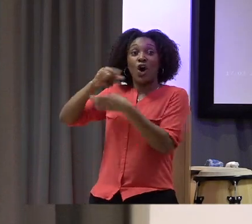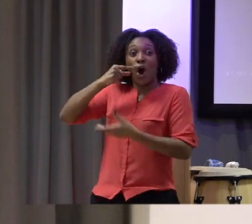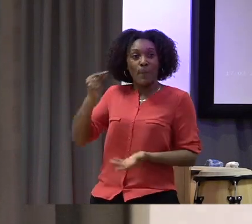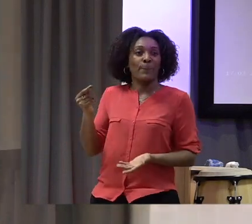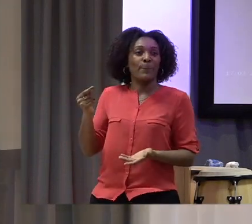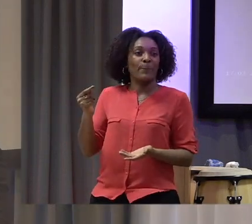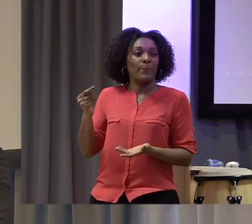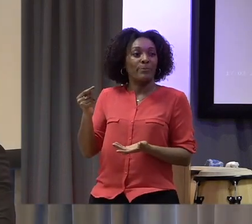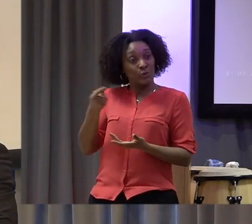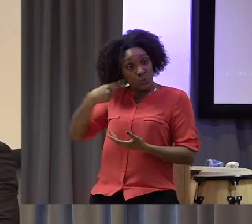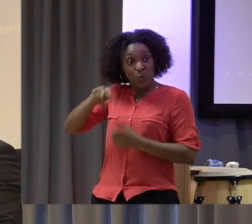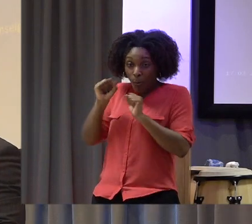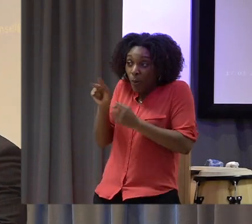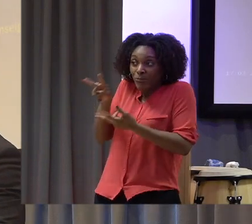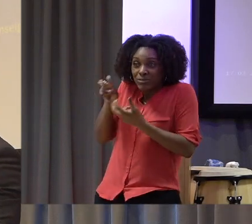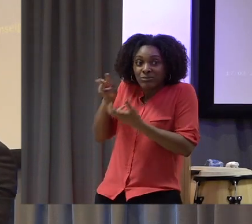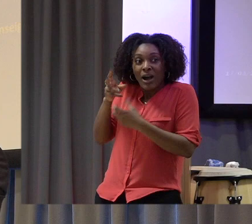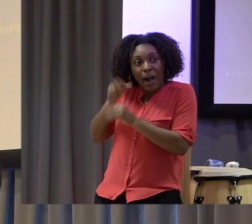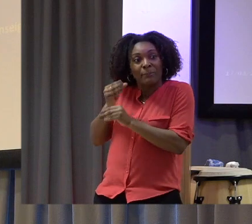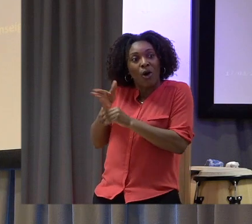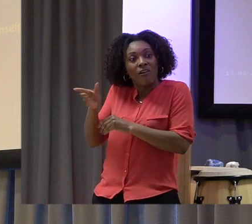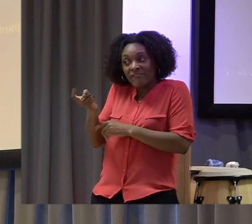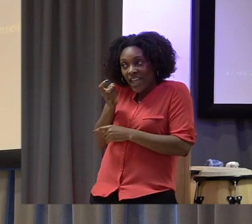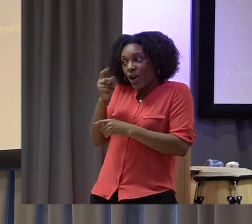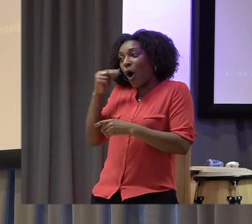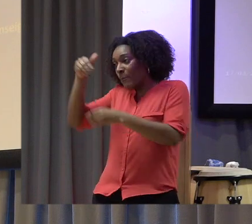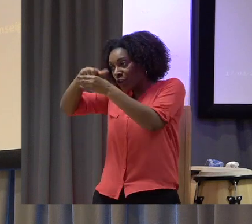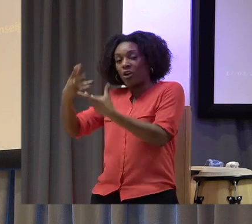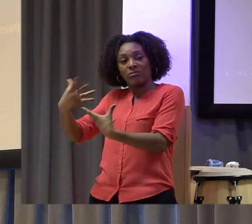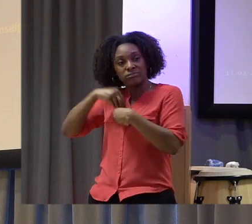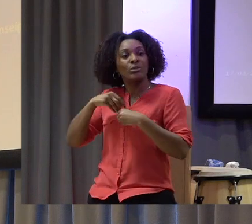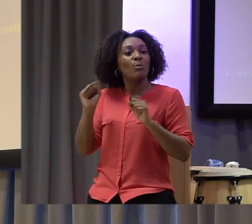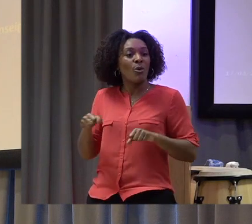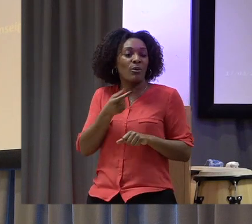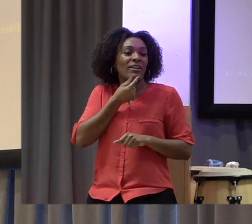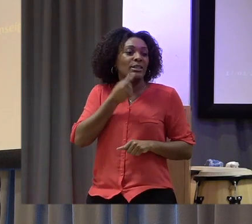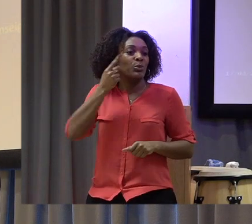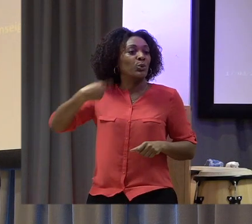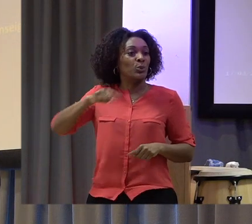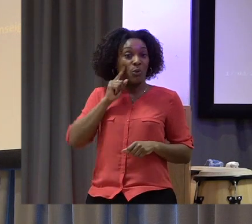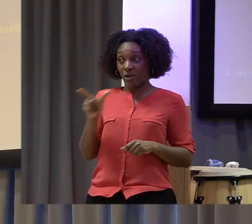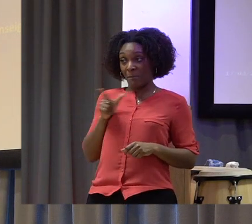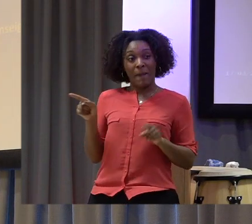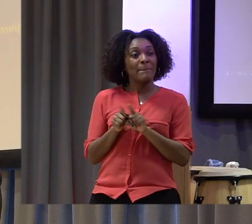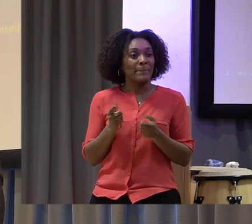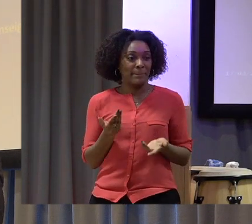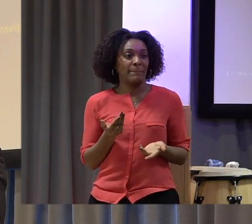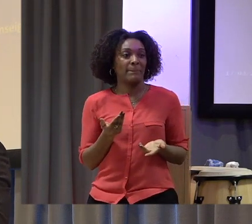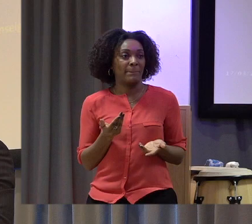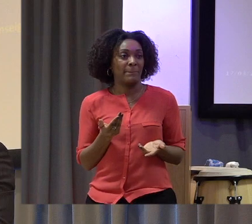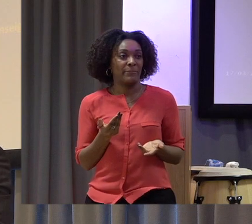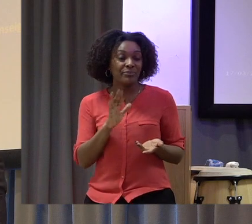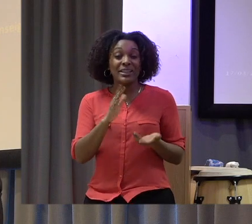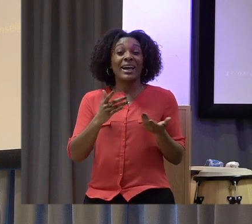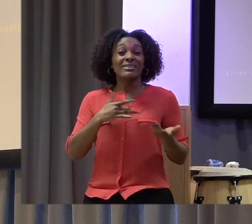plus à apprendre de Jésus, Fils de l'homme. Et c'est d'ailleurs très